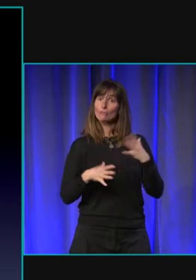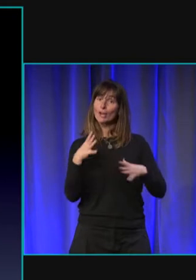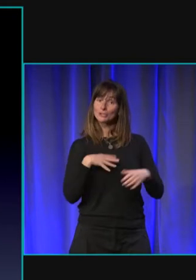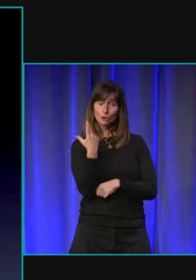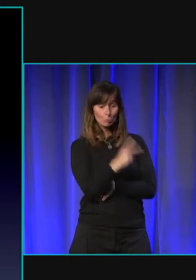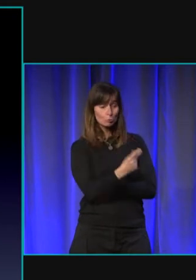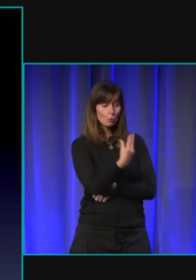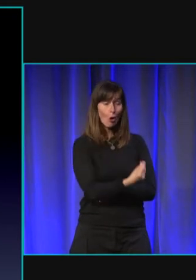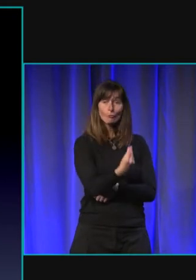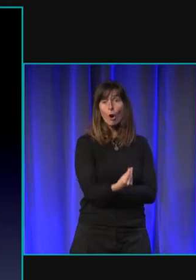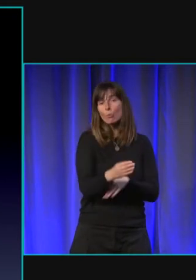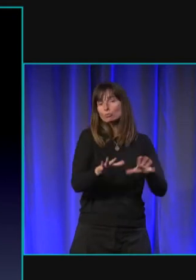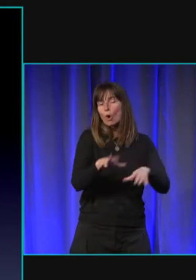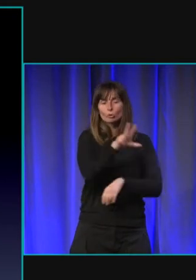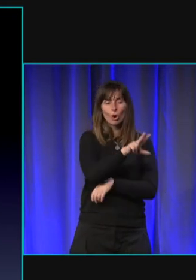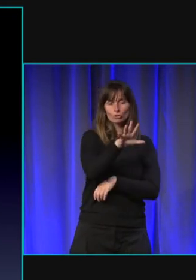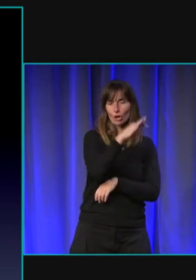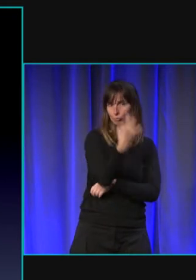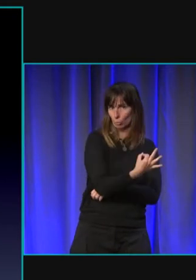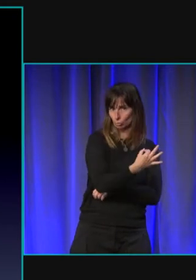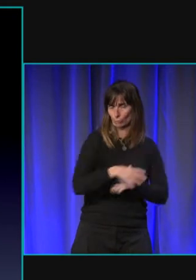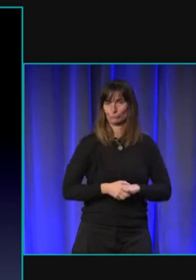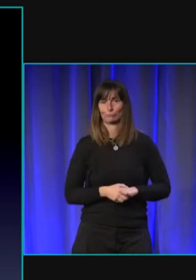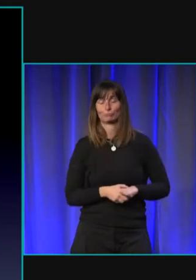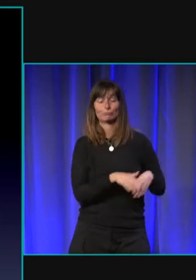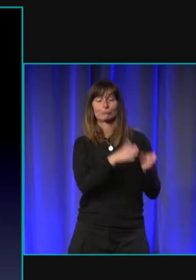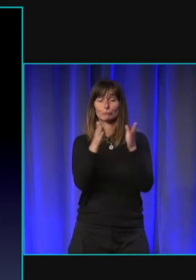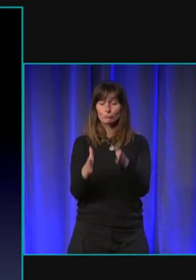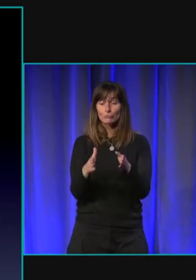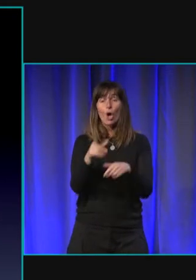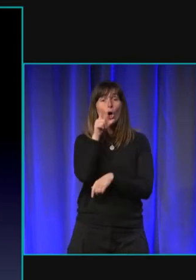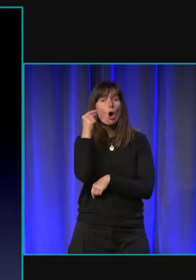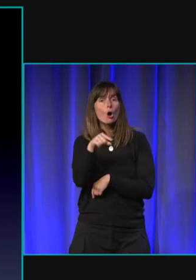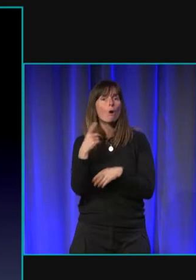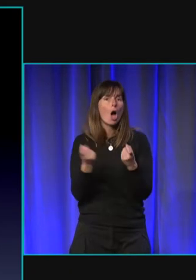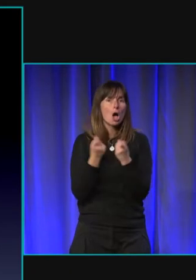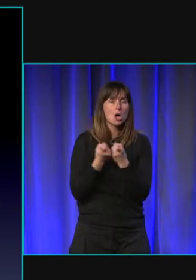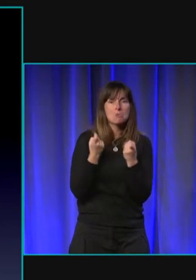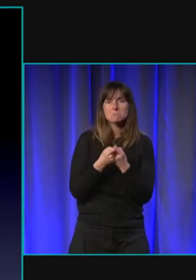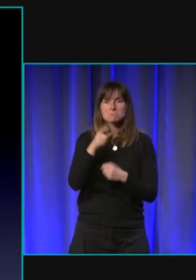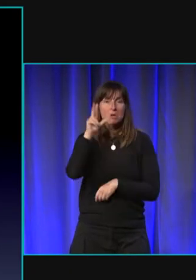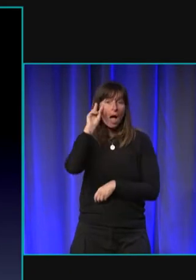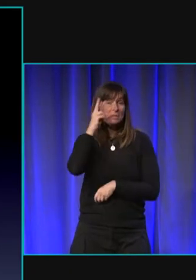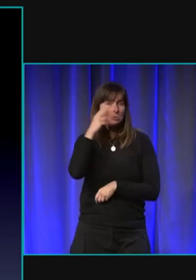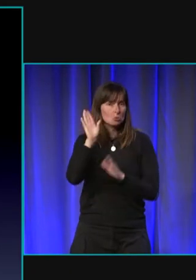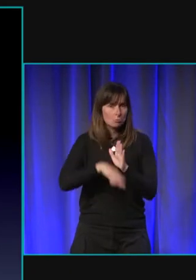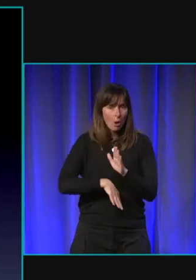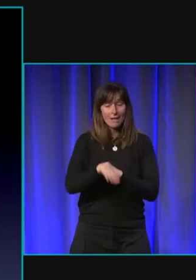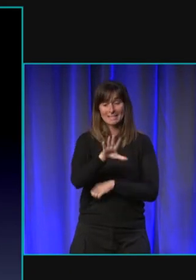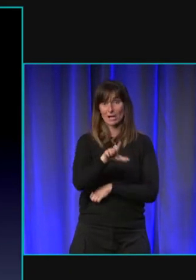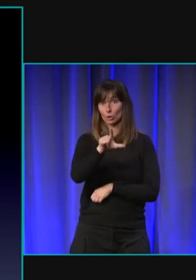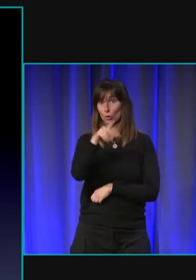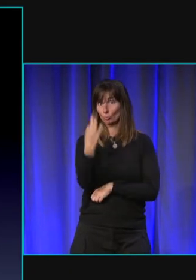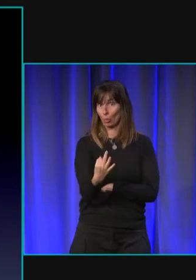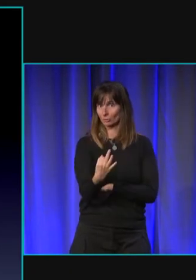l'ordre de 35%. Chez les hommes non entraînés, on a une fatigue qui est beaucoup plus conséquente, hein, 52%. Donc ça va